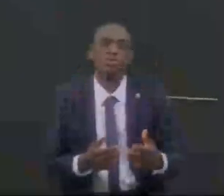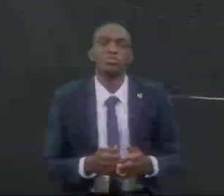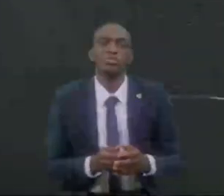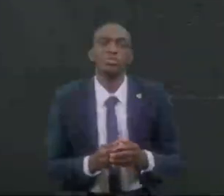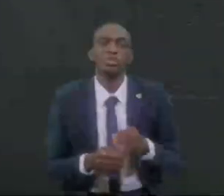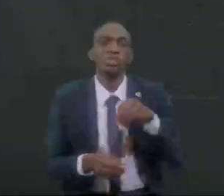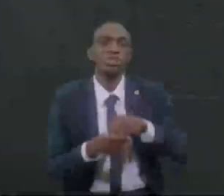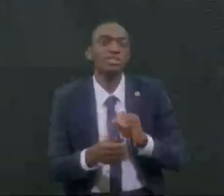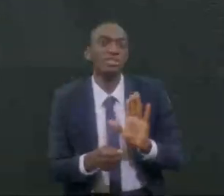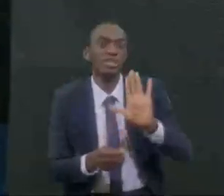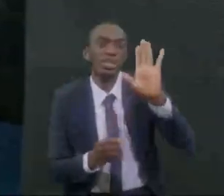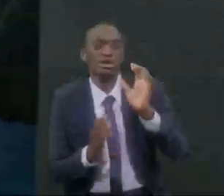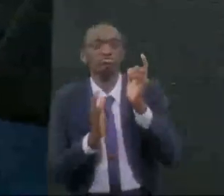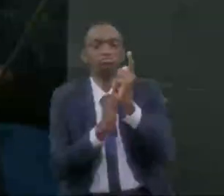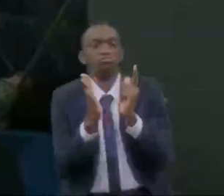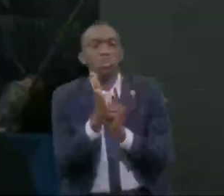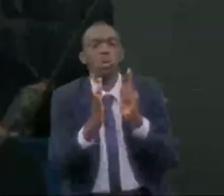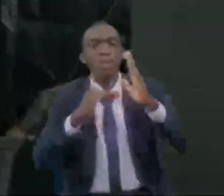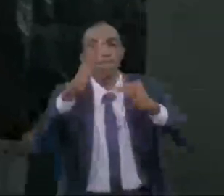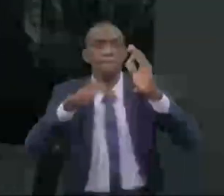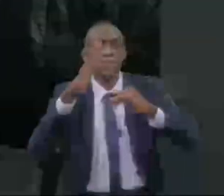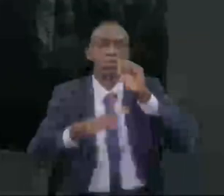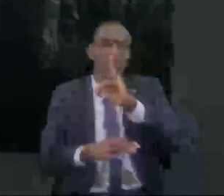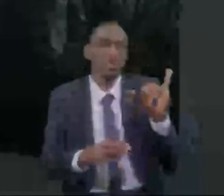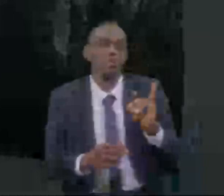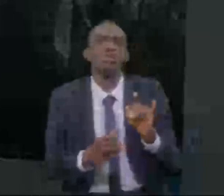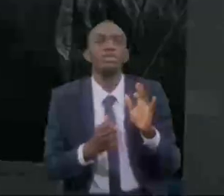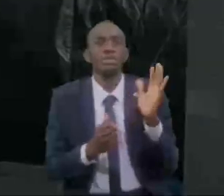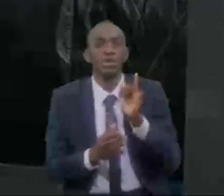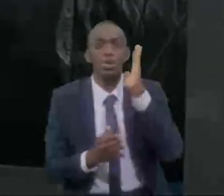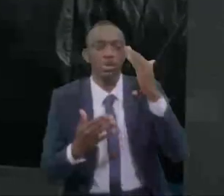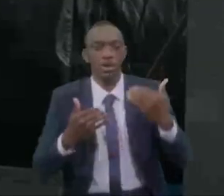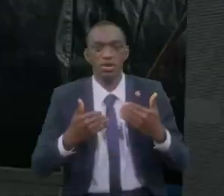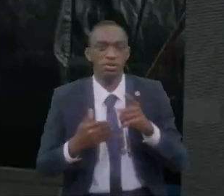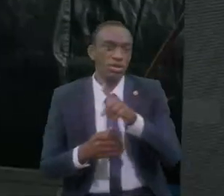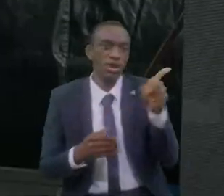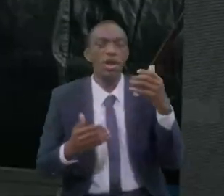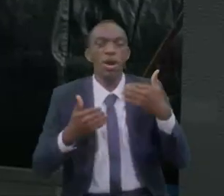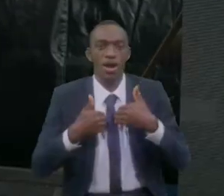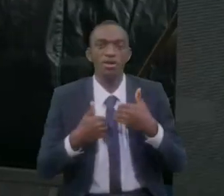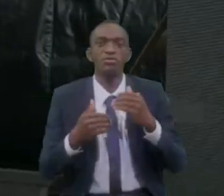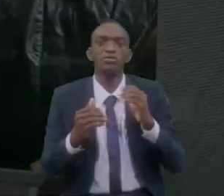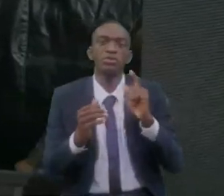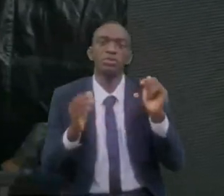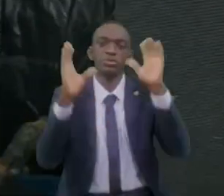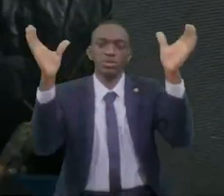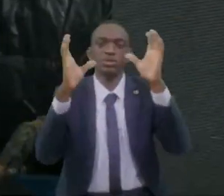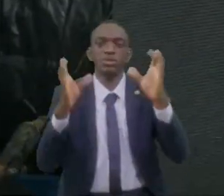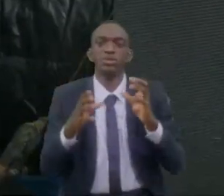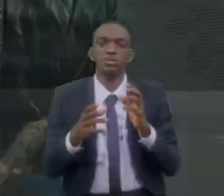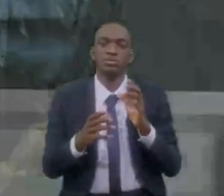dans leur bâtiment parlementaire, nous allons tenir la croisade. Ils ont dit, est-ce que c'est possible? J'ai dit, oui, c'est